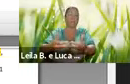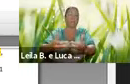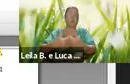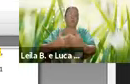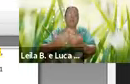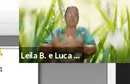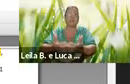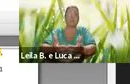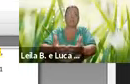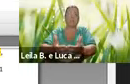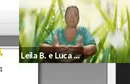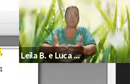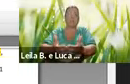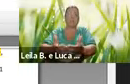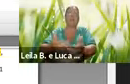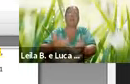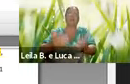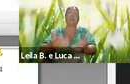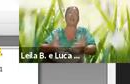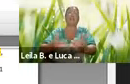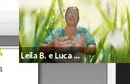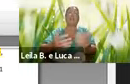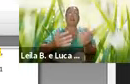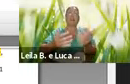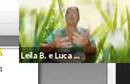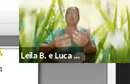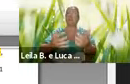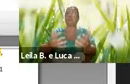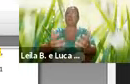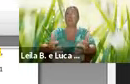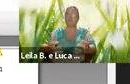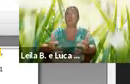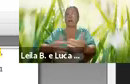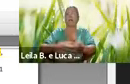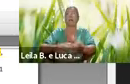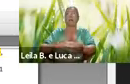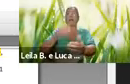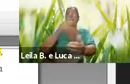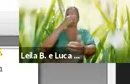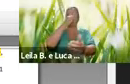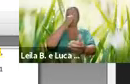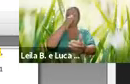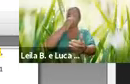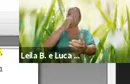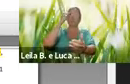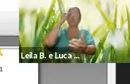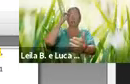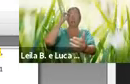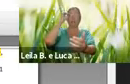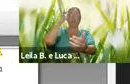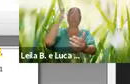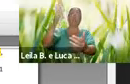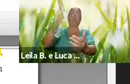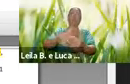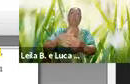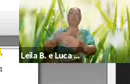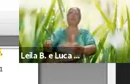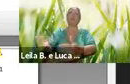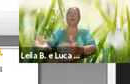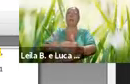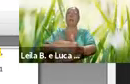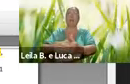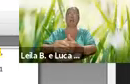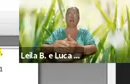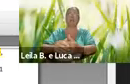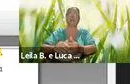la forza e l'armonia di questo oggetto e maneggia con cura, perché se lui eccede può